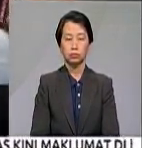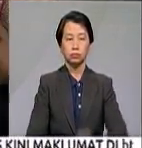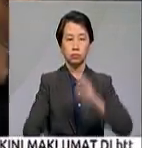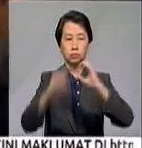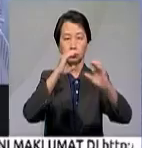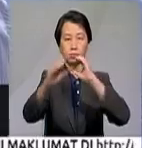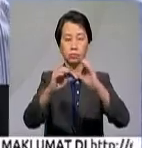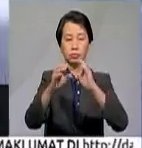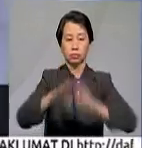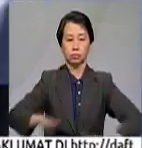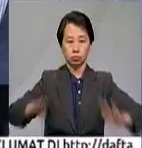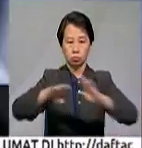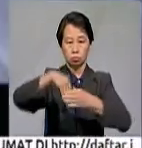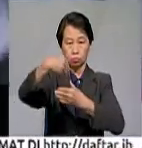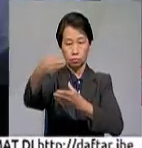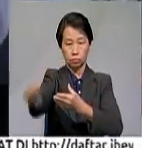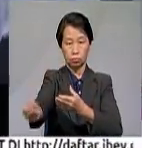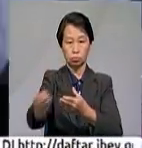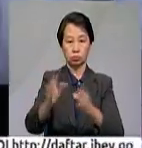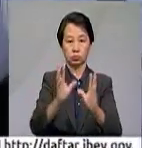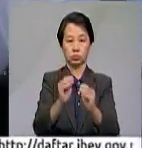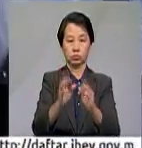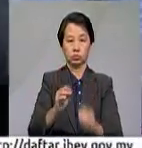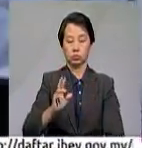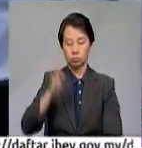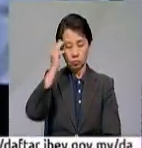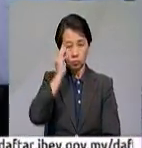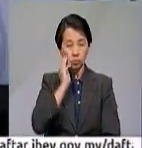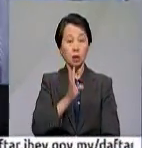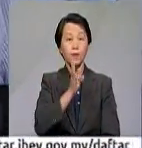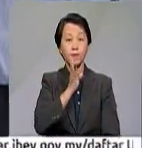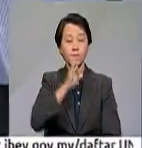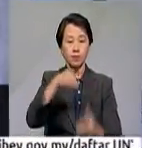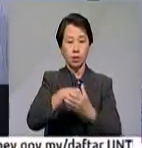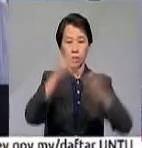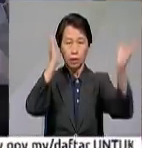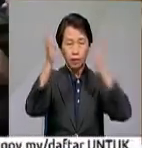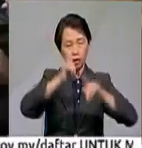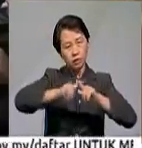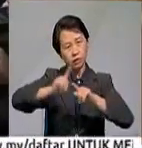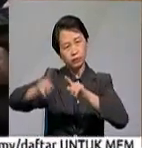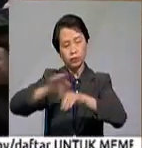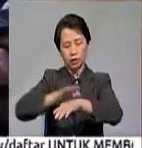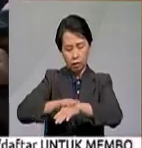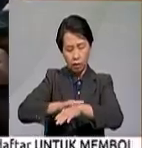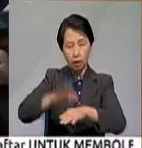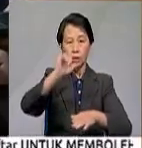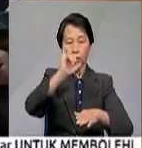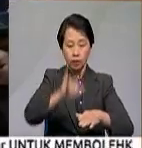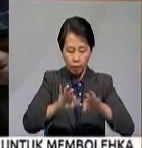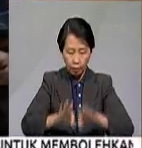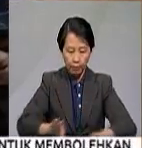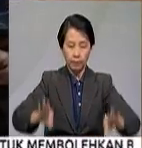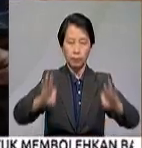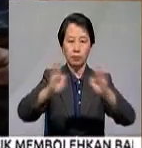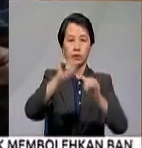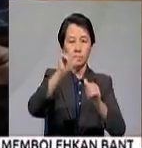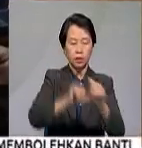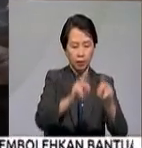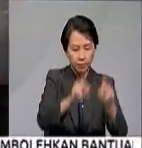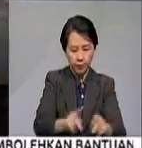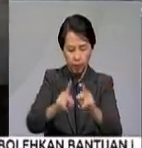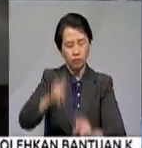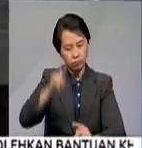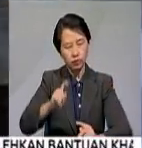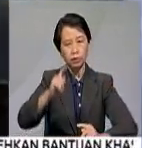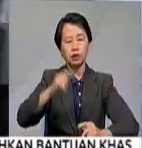Bercakap kepada pemberita di luar sidang kemuncak Kuala Lumpur, beliau menegaskan dalam negara berbilang kaum ini, apa yang penting ialah setiap pihak bertimbang